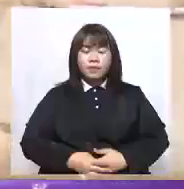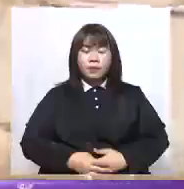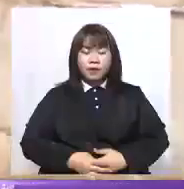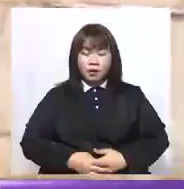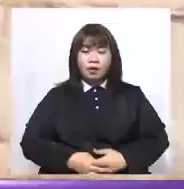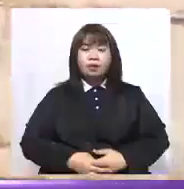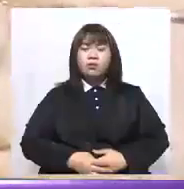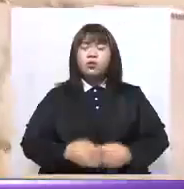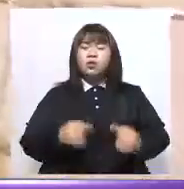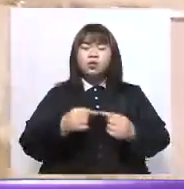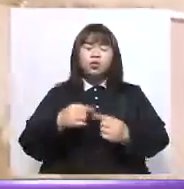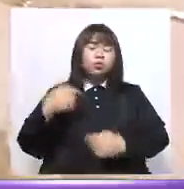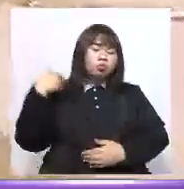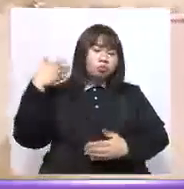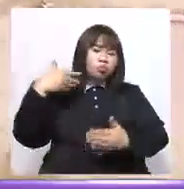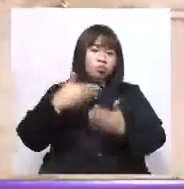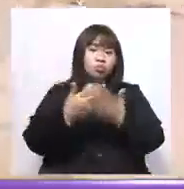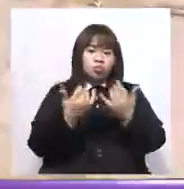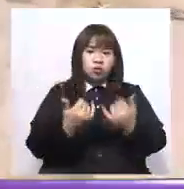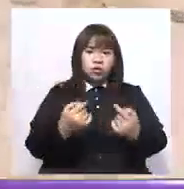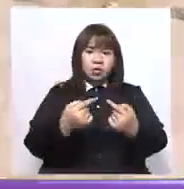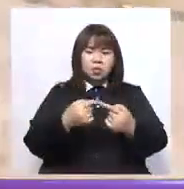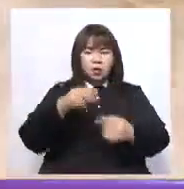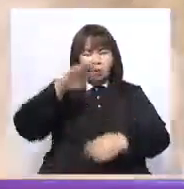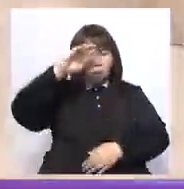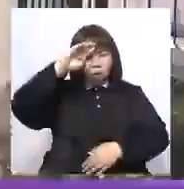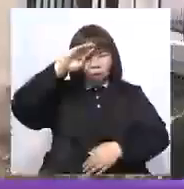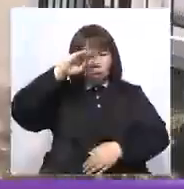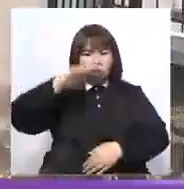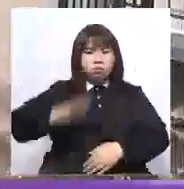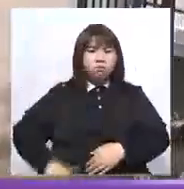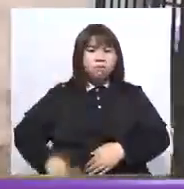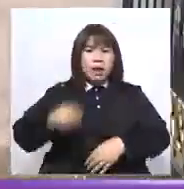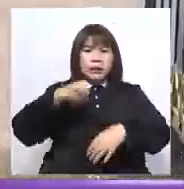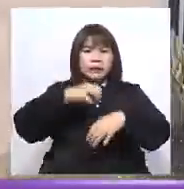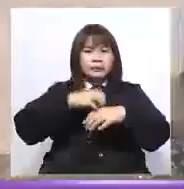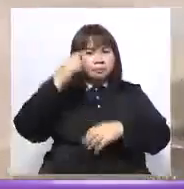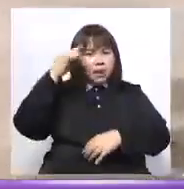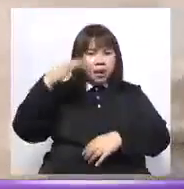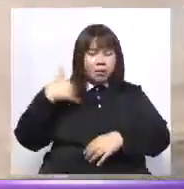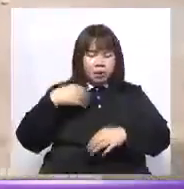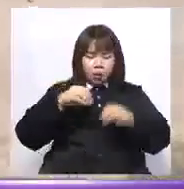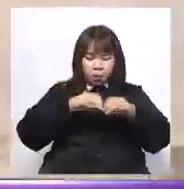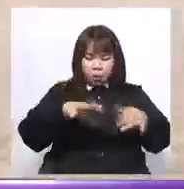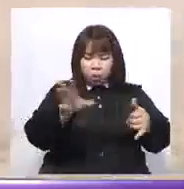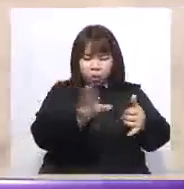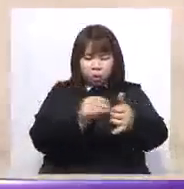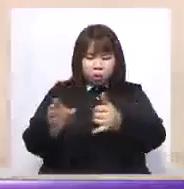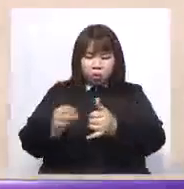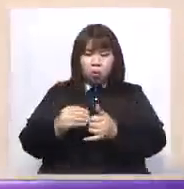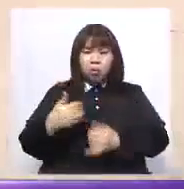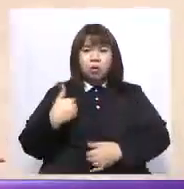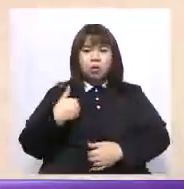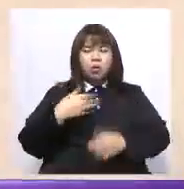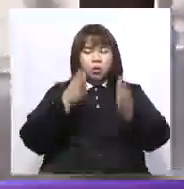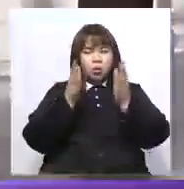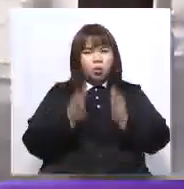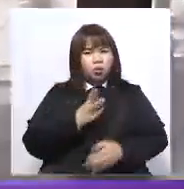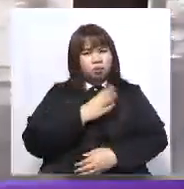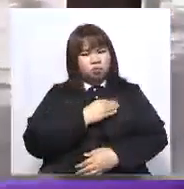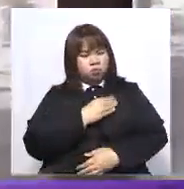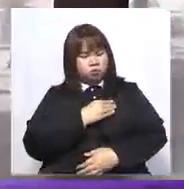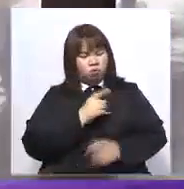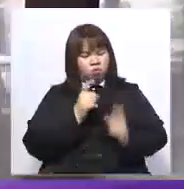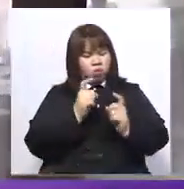ตลอดระยะเวลาที่ผ่านมากระแสการระบาดของโรคพิษสุนัขบ้าเป็นสิ่งที่ประชาชนให้ความสนใจและมีความหวาดระแวงใน